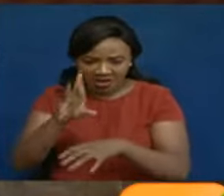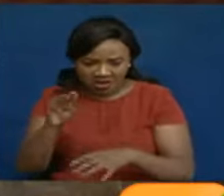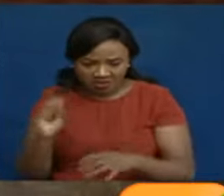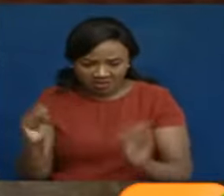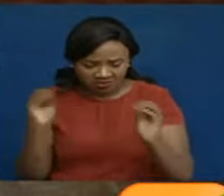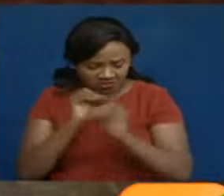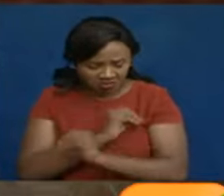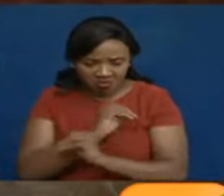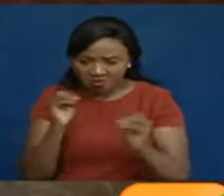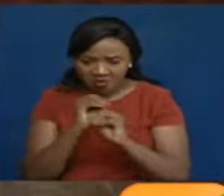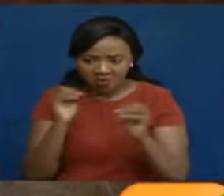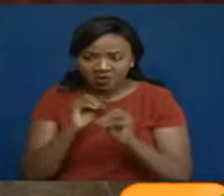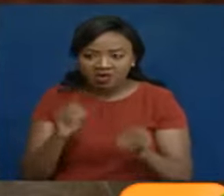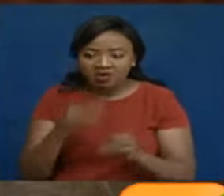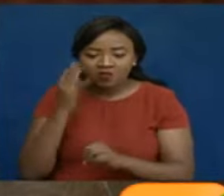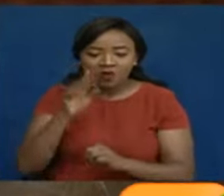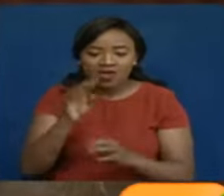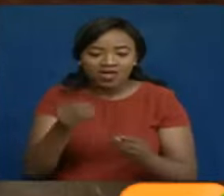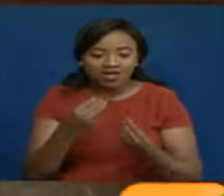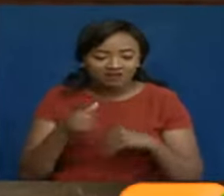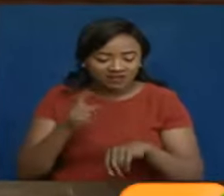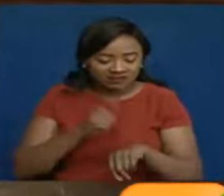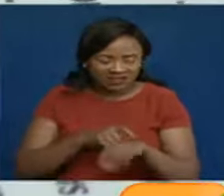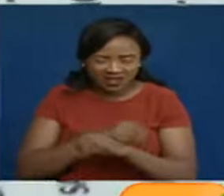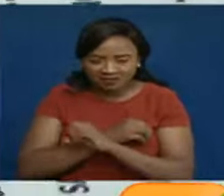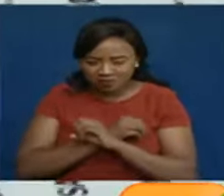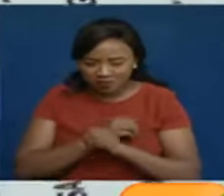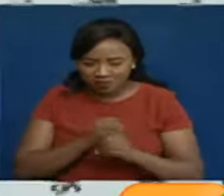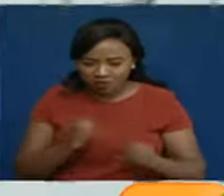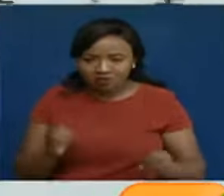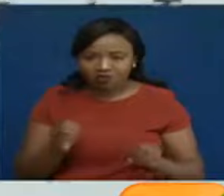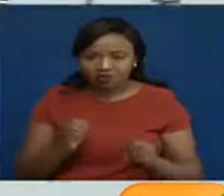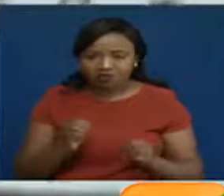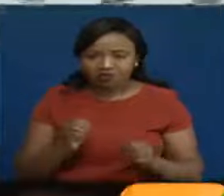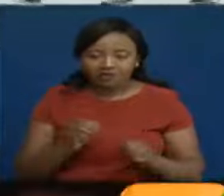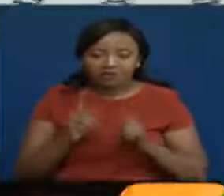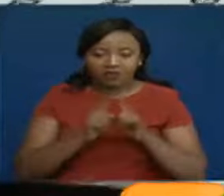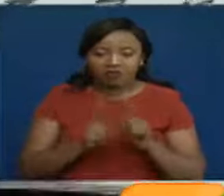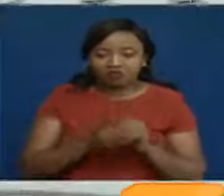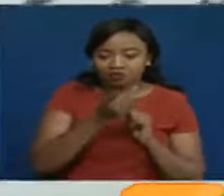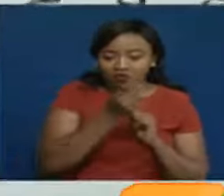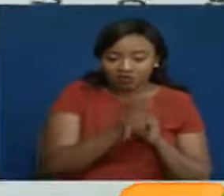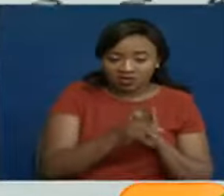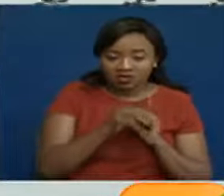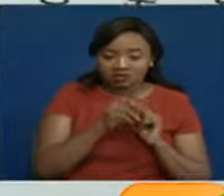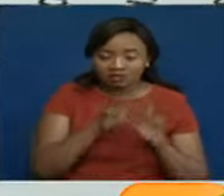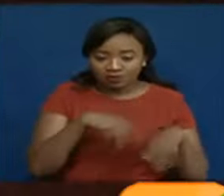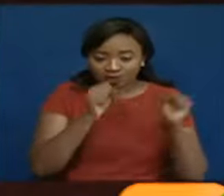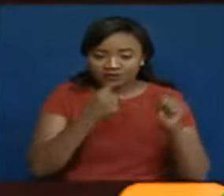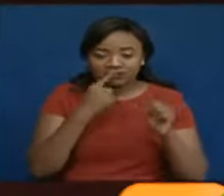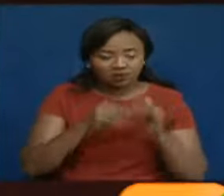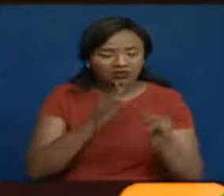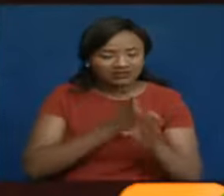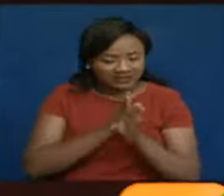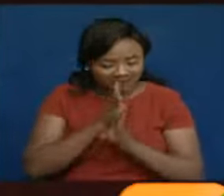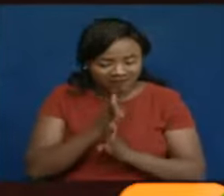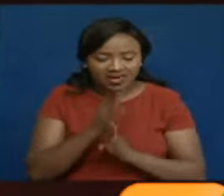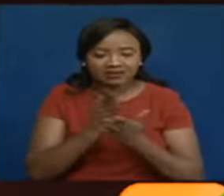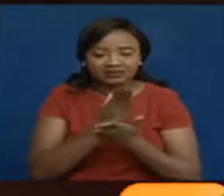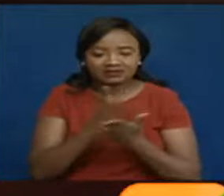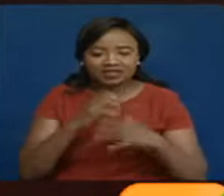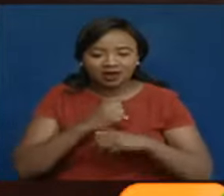hakupewa nafasi ya kusikizwa kabla ya mahakama kutoa amri yote ile. Daktari SK Masharia anasisitiza kuwa ndiye mwenye hisa mkuu halali